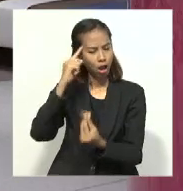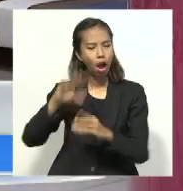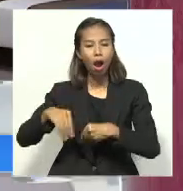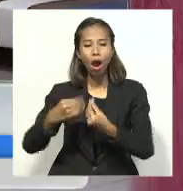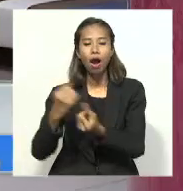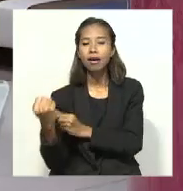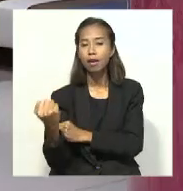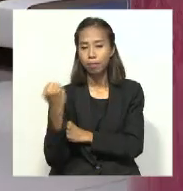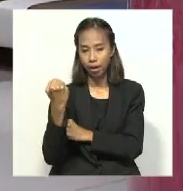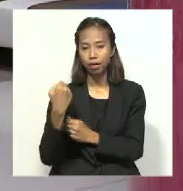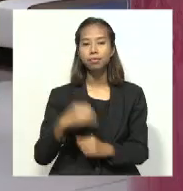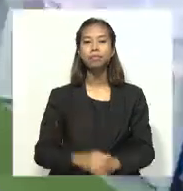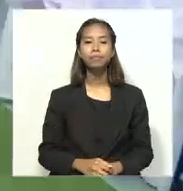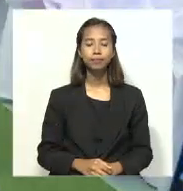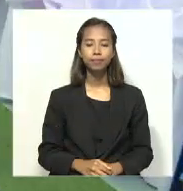ควบคู่ไปกับรัฐค่ะ